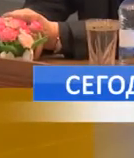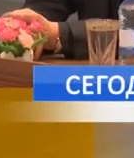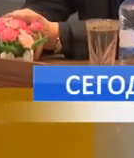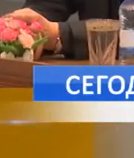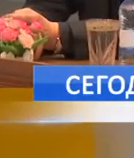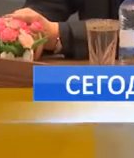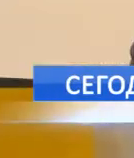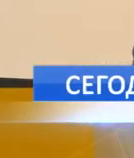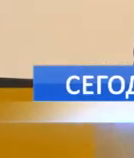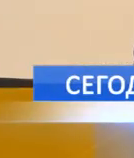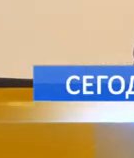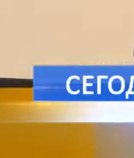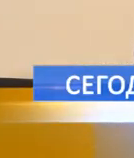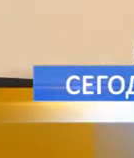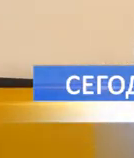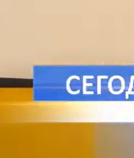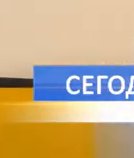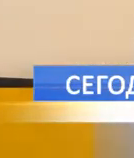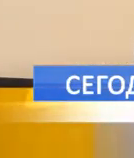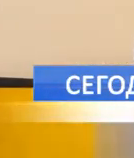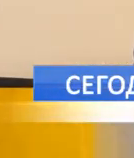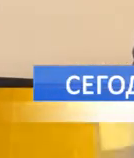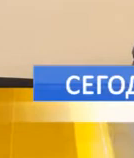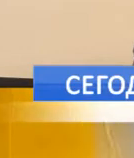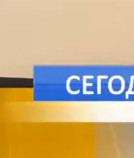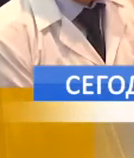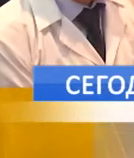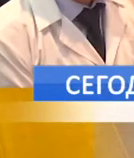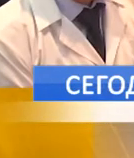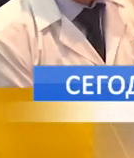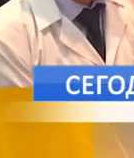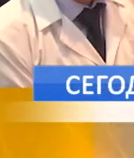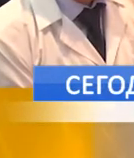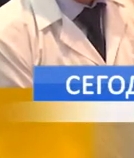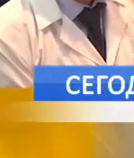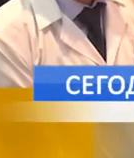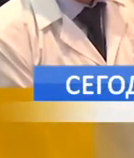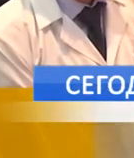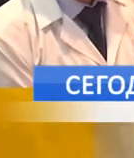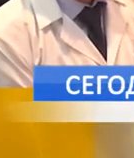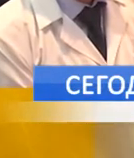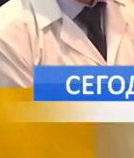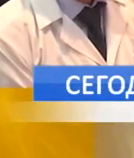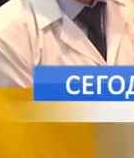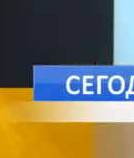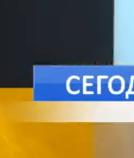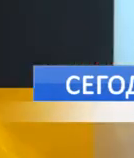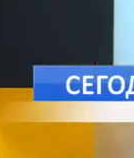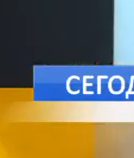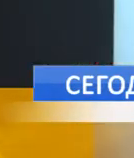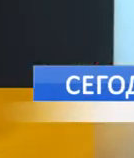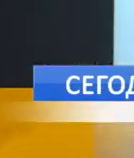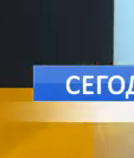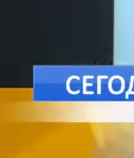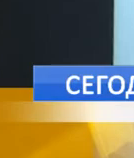Объединяют усилия против рака. Для талдыкурганских врачей онкодиспансера мастер-класс и показательные операции провел